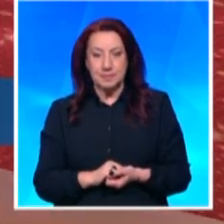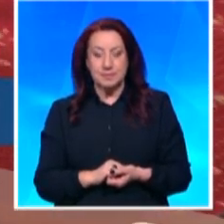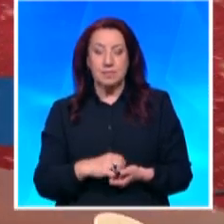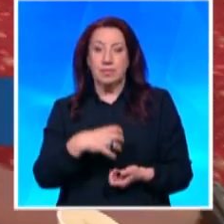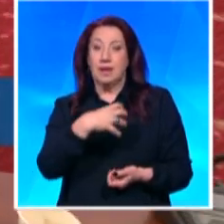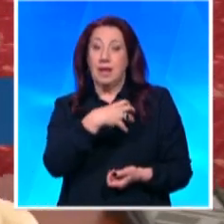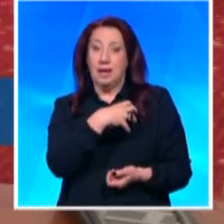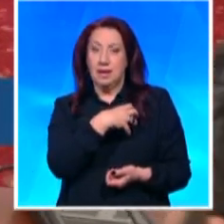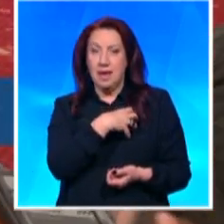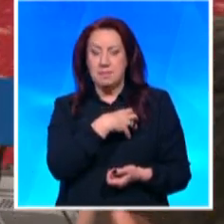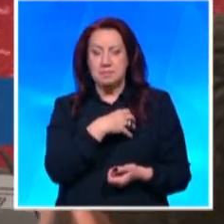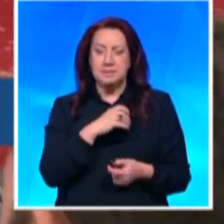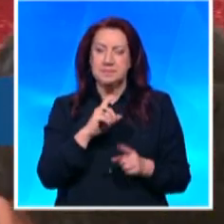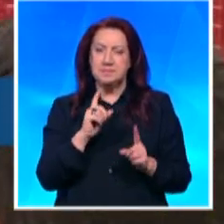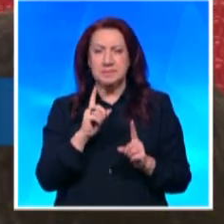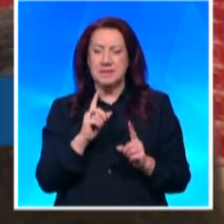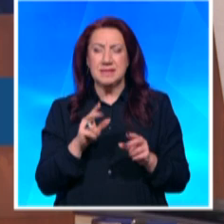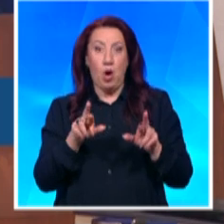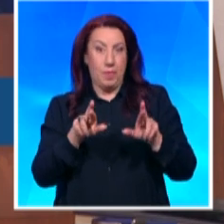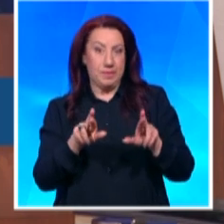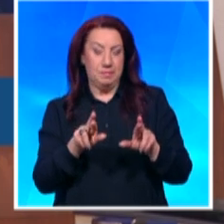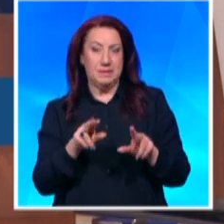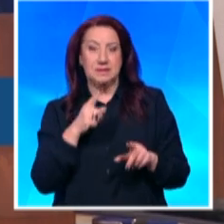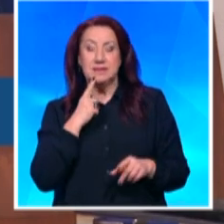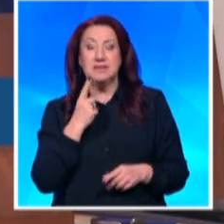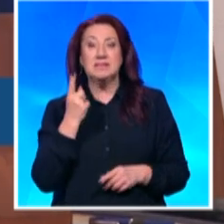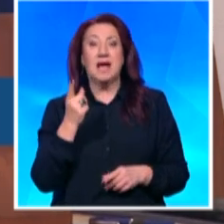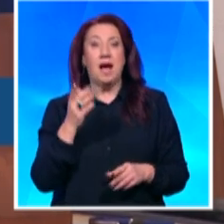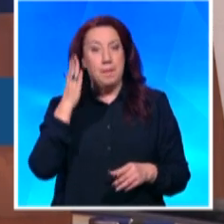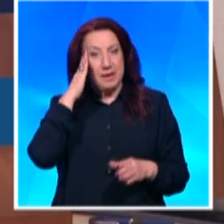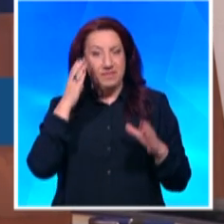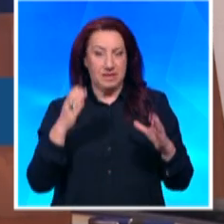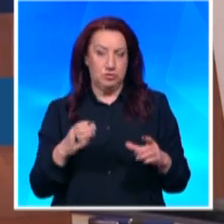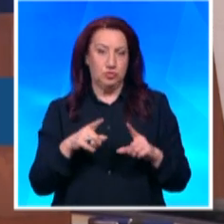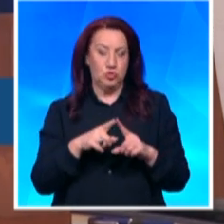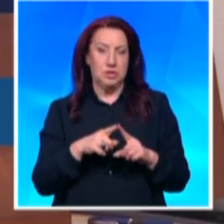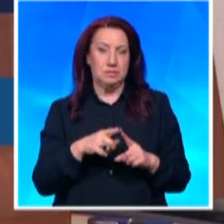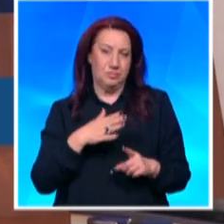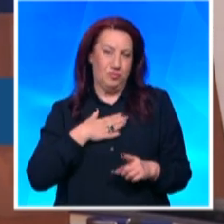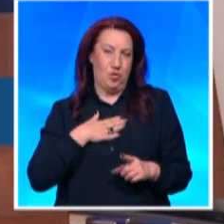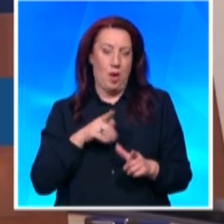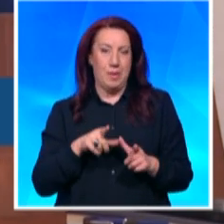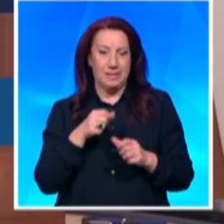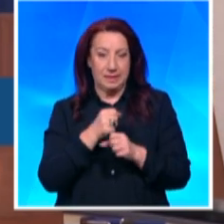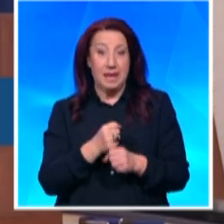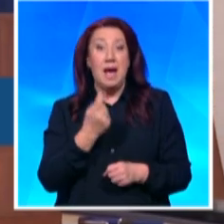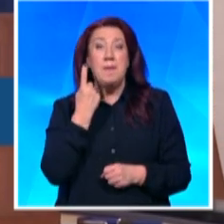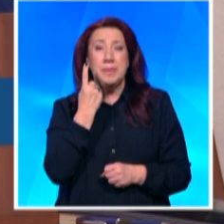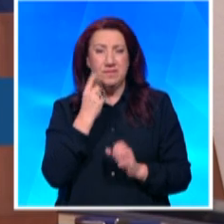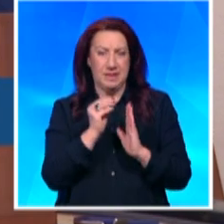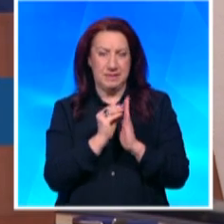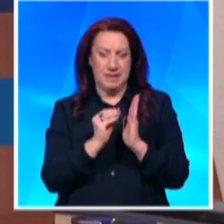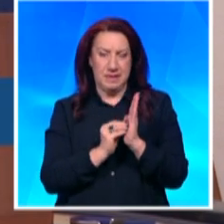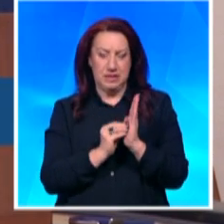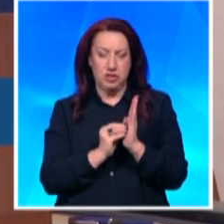ГЕРБ с умерен оптимизъм за кабинет с първия мандат. Първото, което ще направи министъра на правосъдието в моето правителство, е да внесе